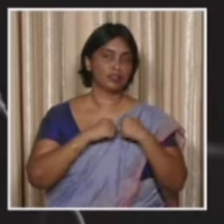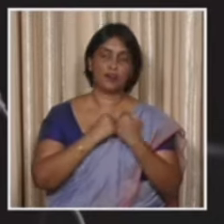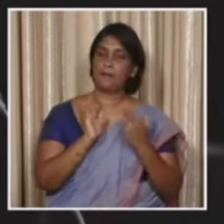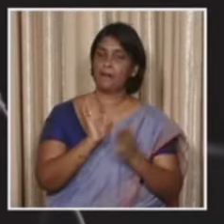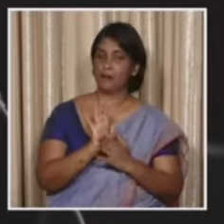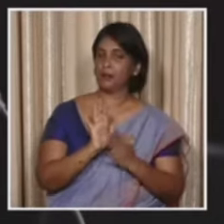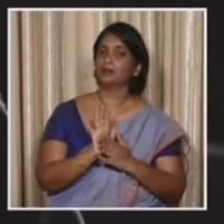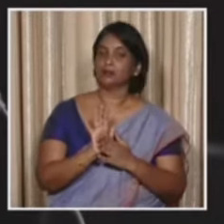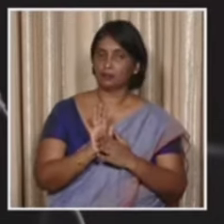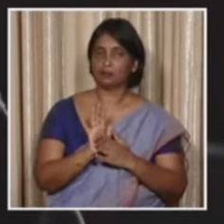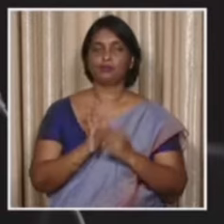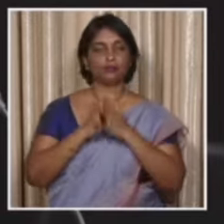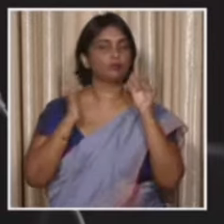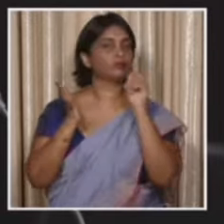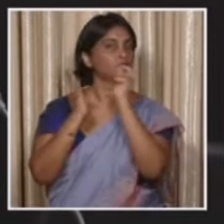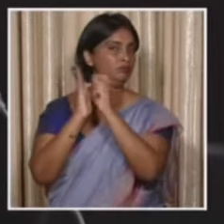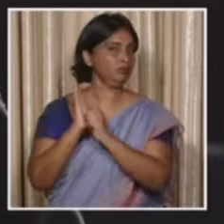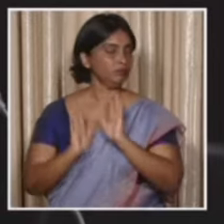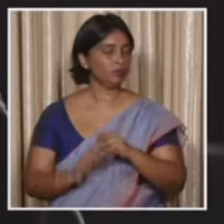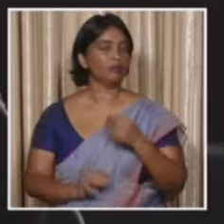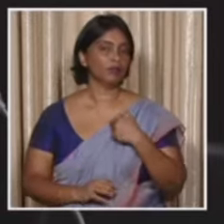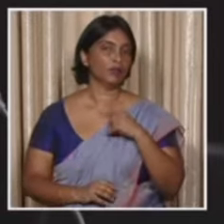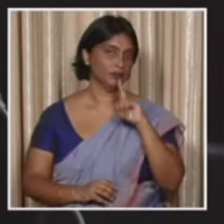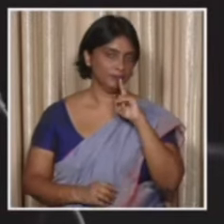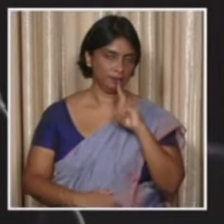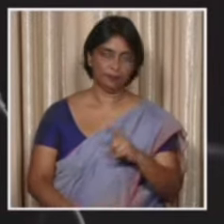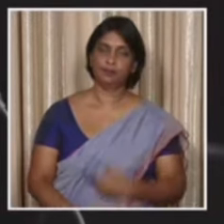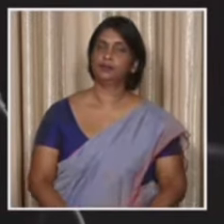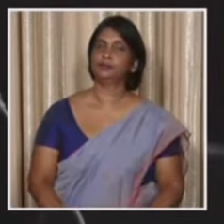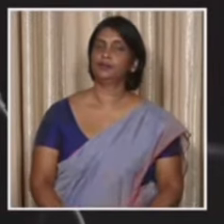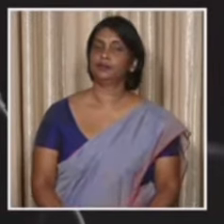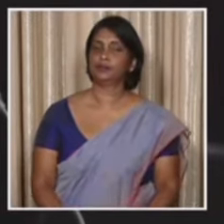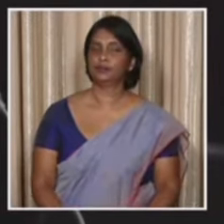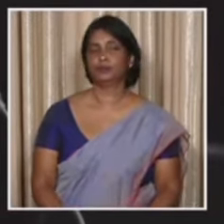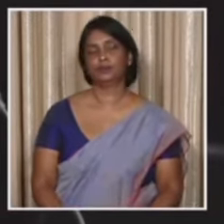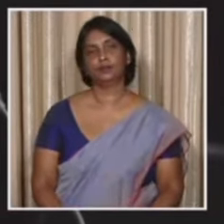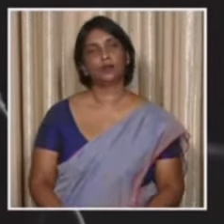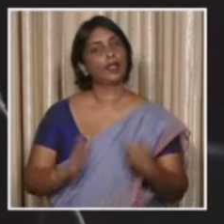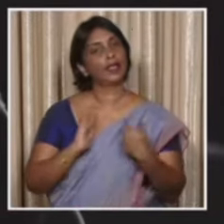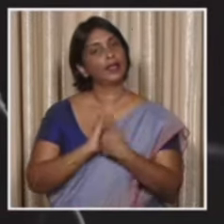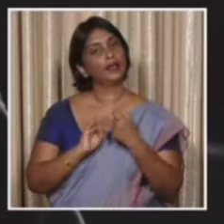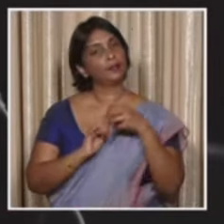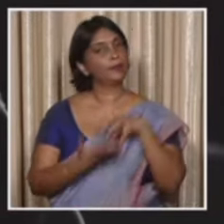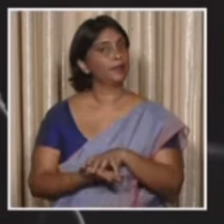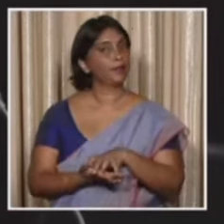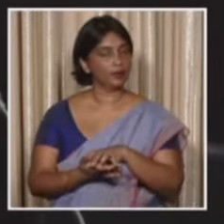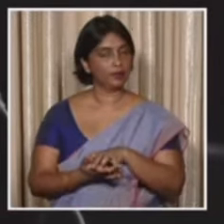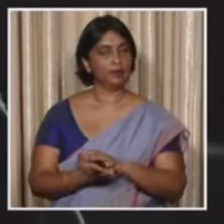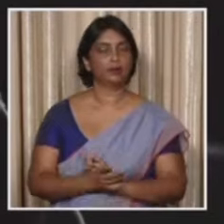முடியும். அது ஏனென்றால், கிழக்கு மாகாணத்தின் முதலமைச்சர் என்ற பதவிக்கு